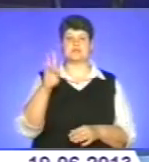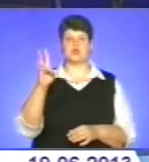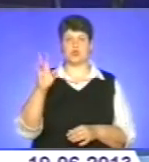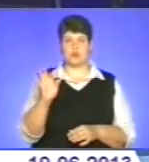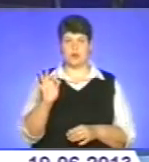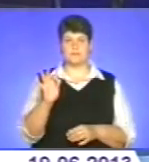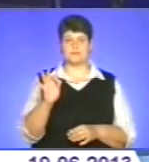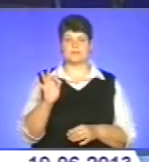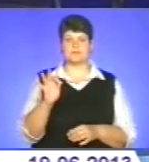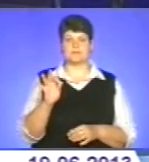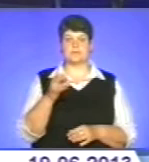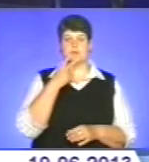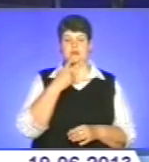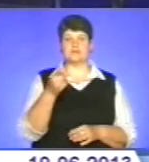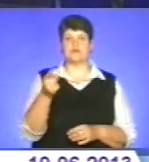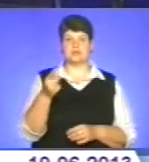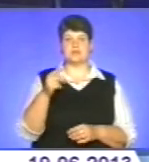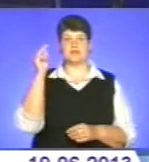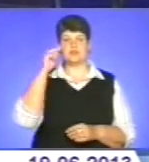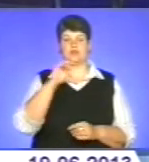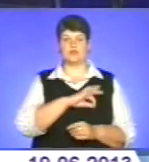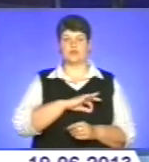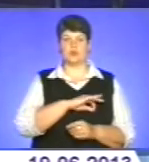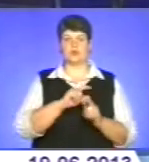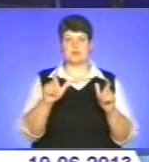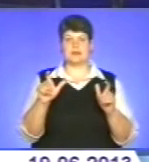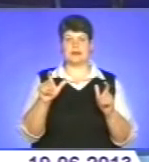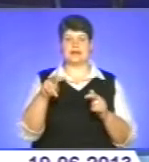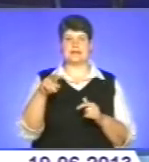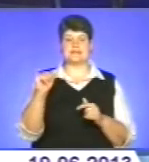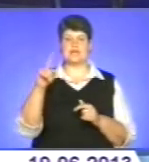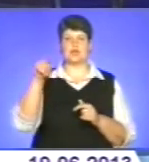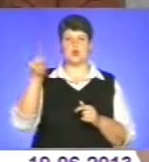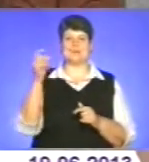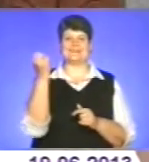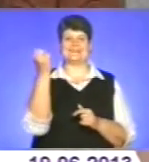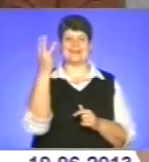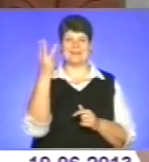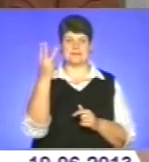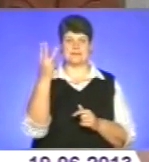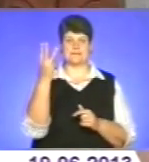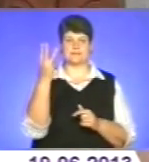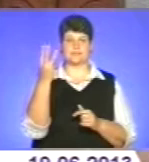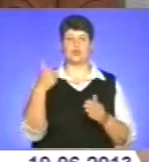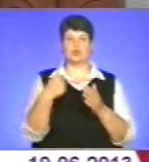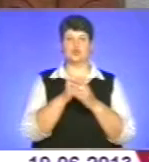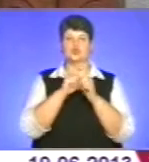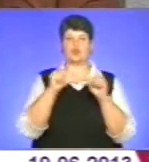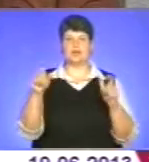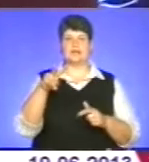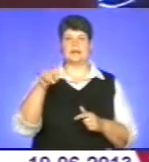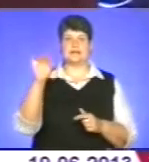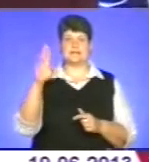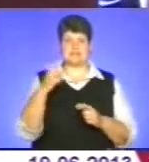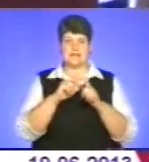кореспонденти у Тернопільському навчально-виховному комплексі «Школа-ліцей номер 13». До школи-ліцею номер 13